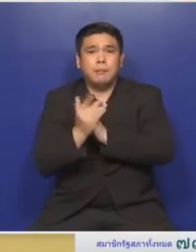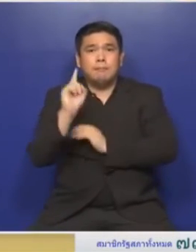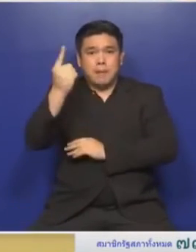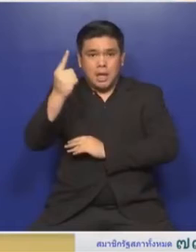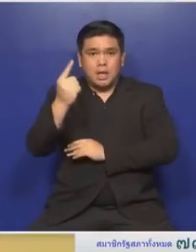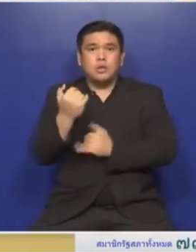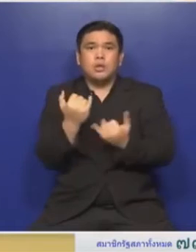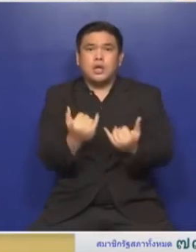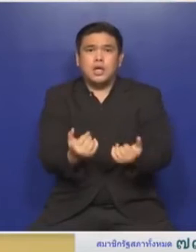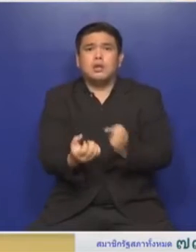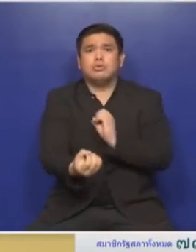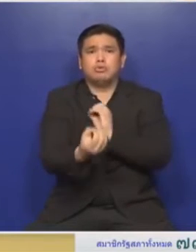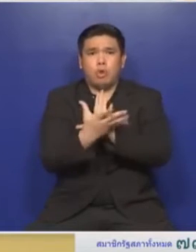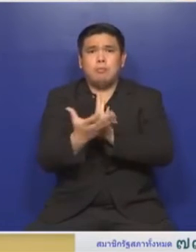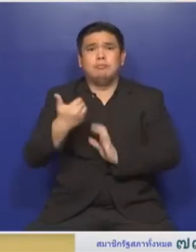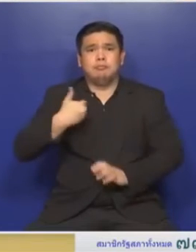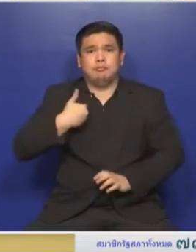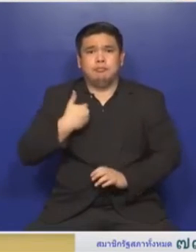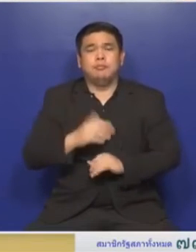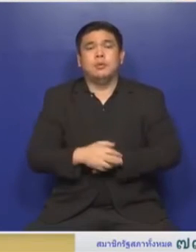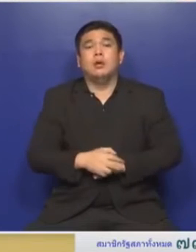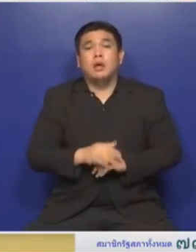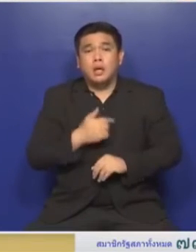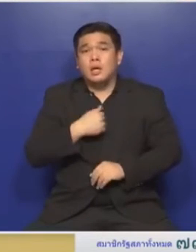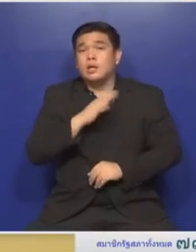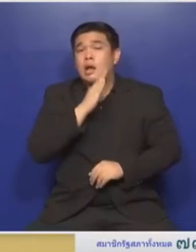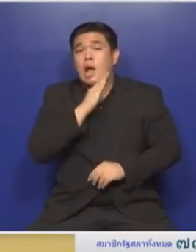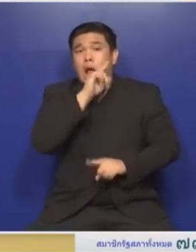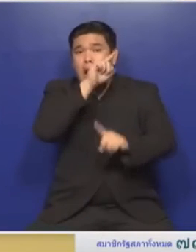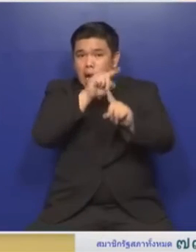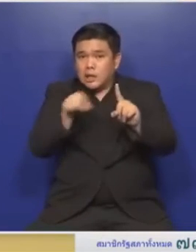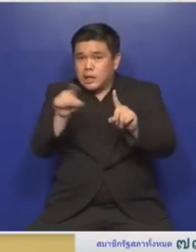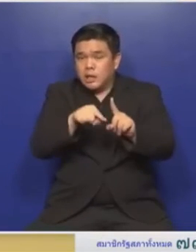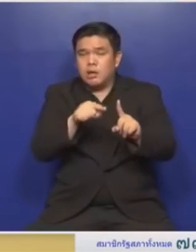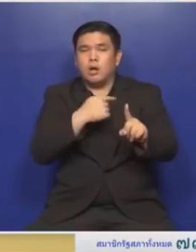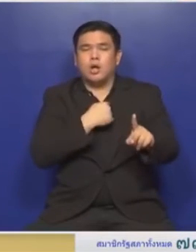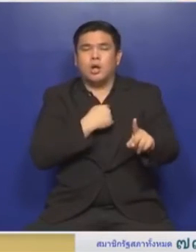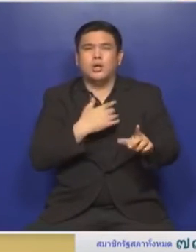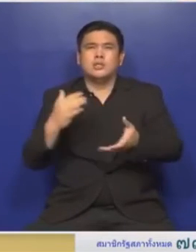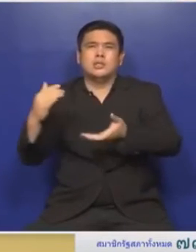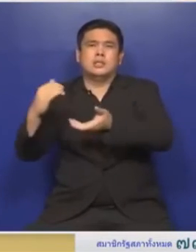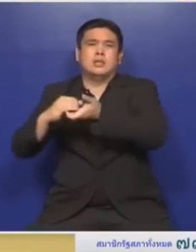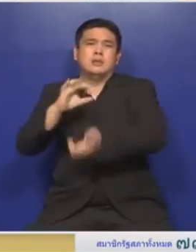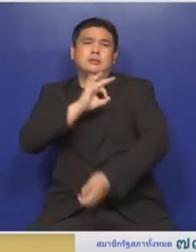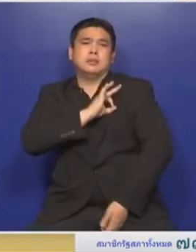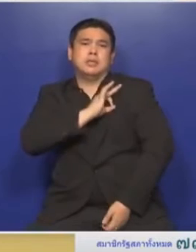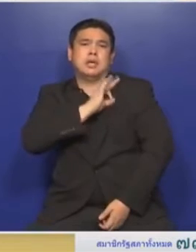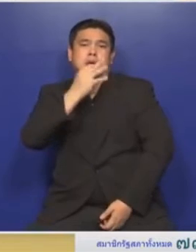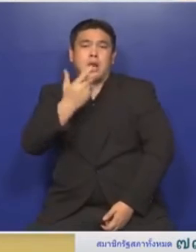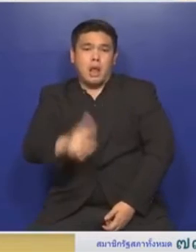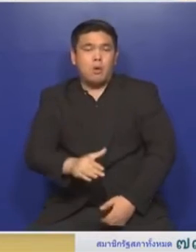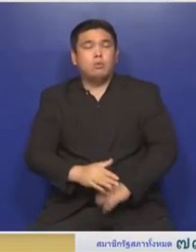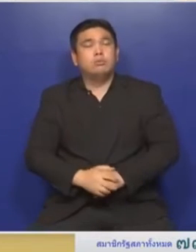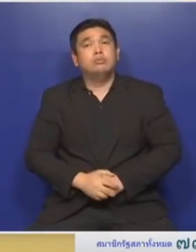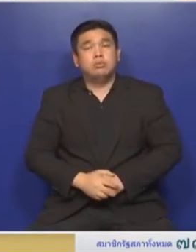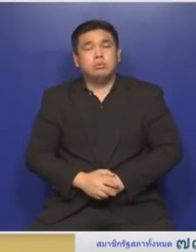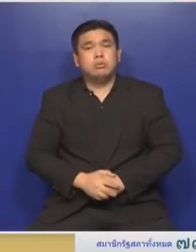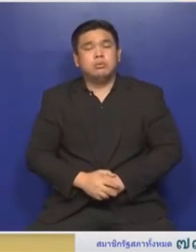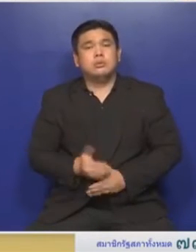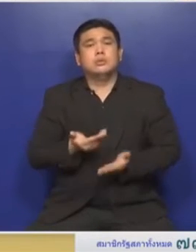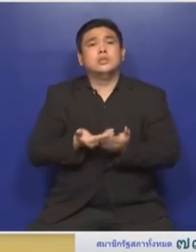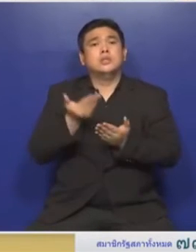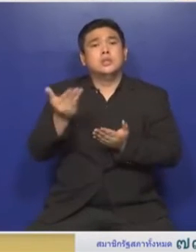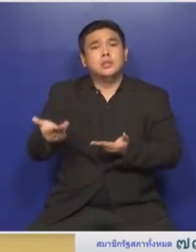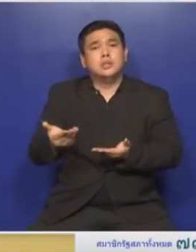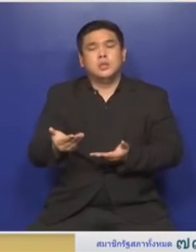ีกกทบเพรว่าอกลิตเมื่ตอนที่เข้าเป็สมาชิ EU ก็จะหันกลบไปซื้อ